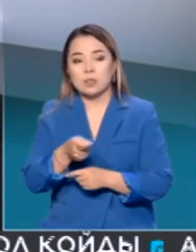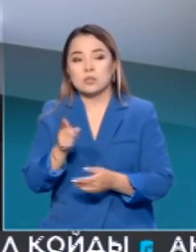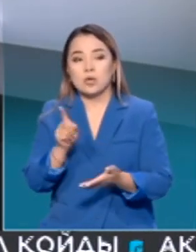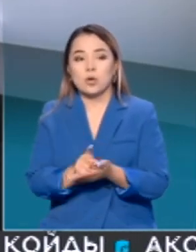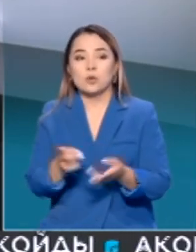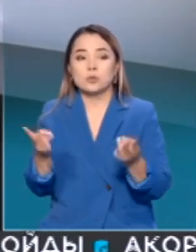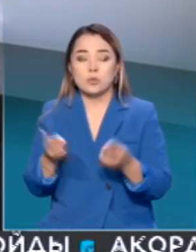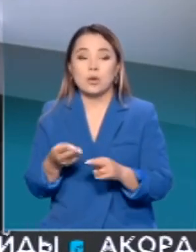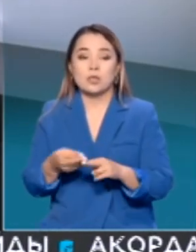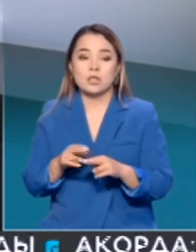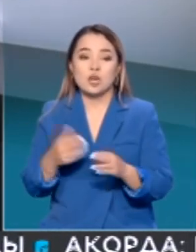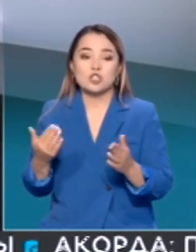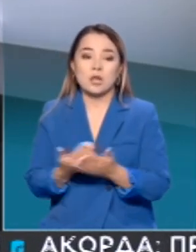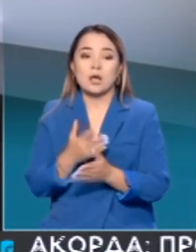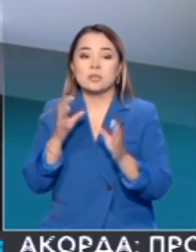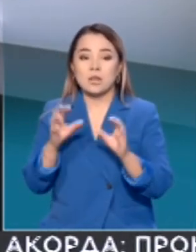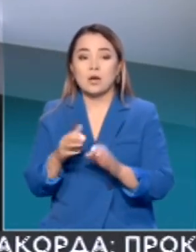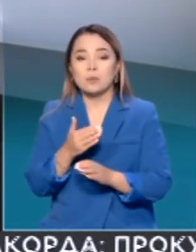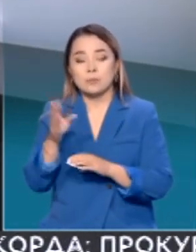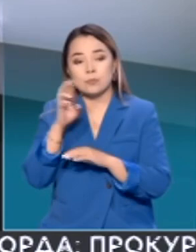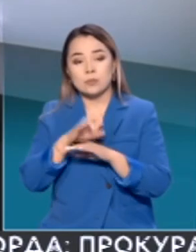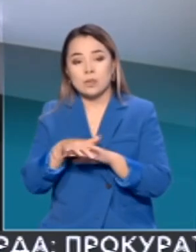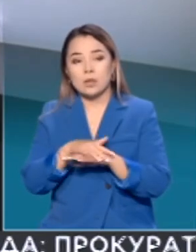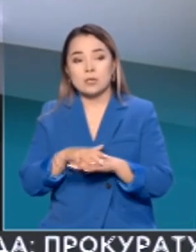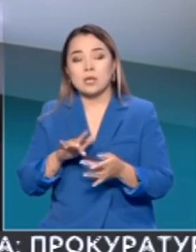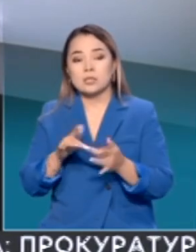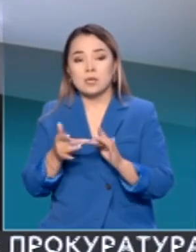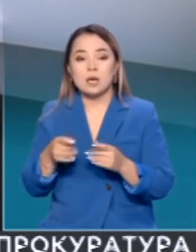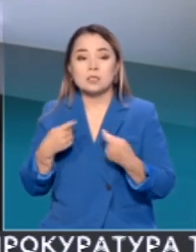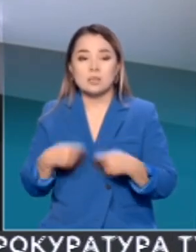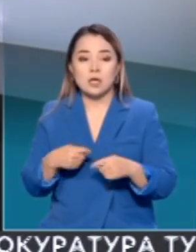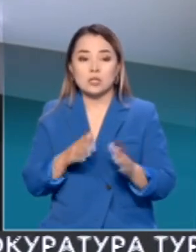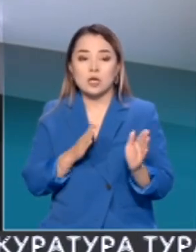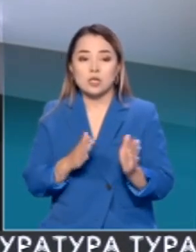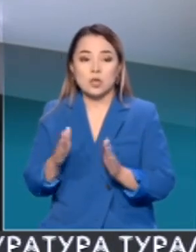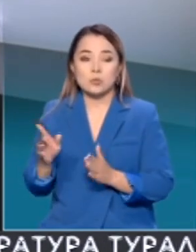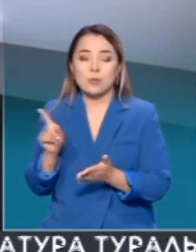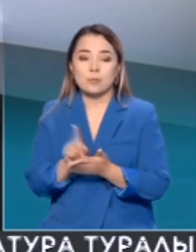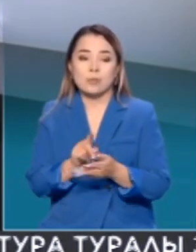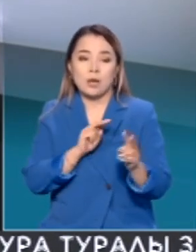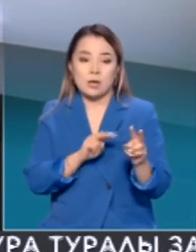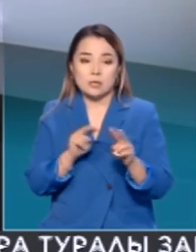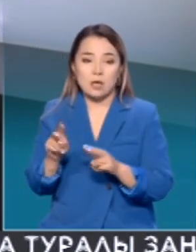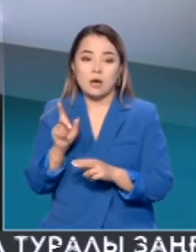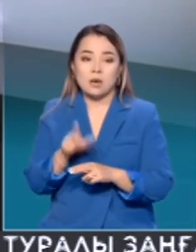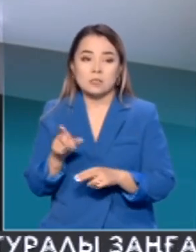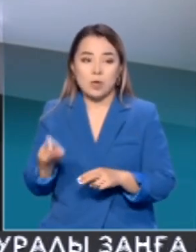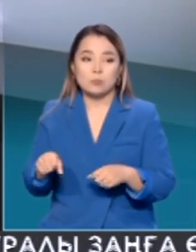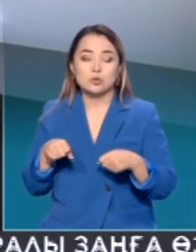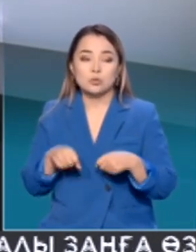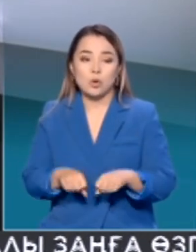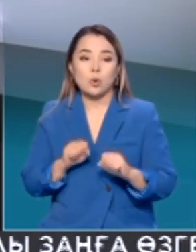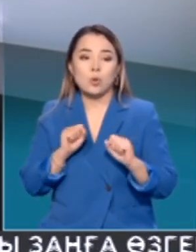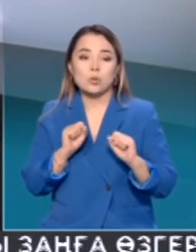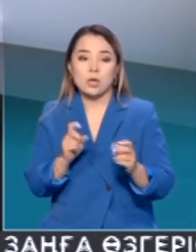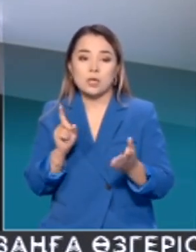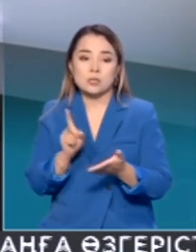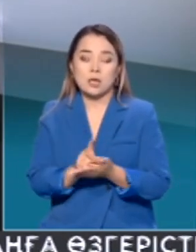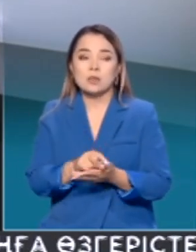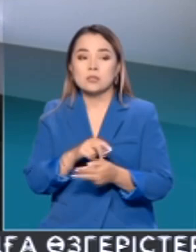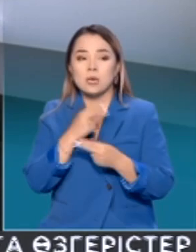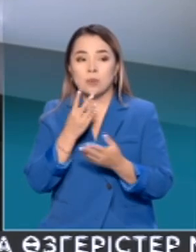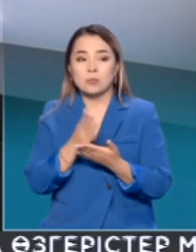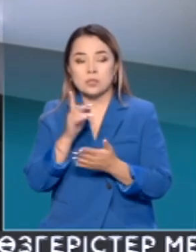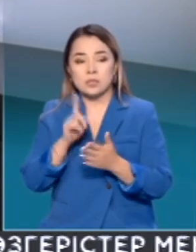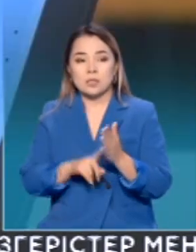міндетті. Сондықтан жаңа заң сіздердің елдеріңіздегі интернет нарығын реттеуге қадағалауға, азаматтардың құқықтарын қорғауға септігін